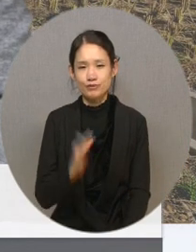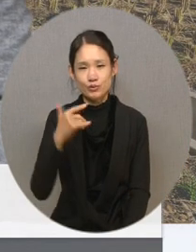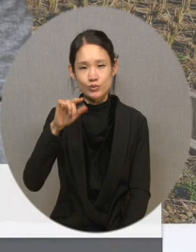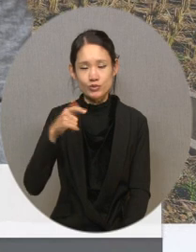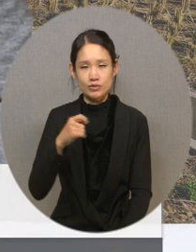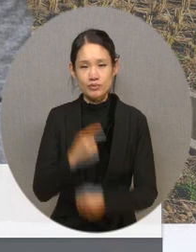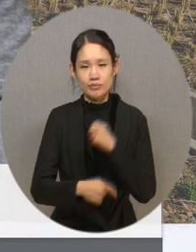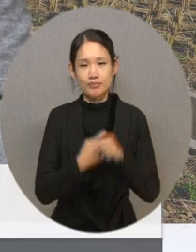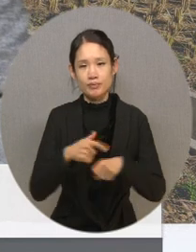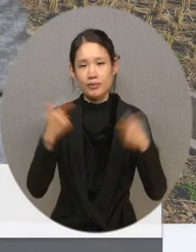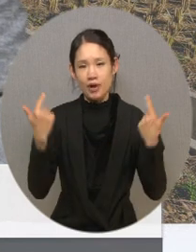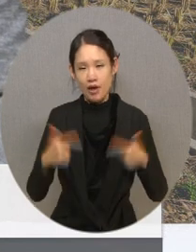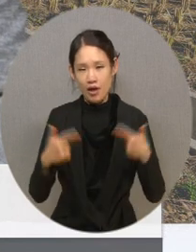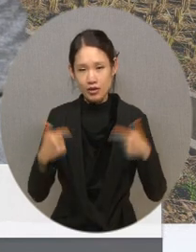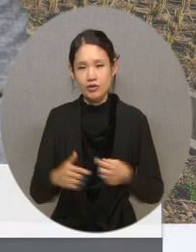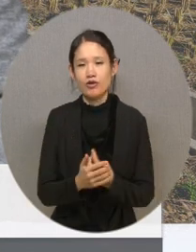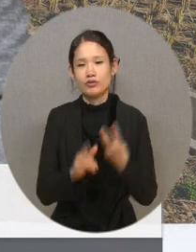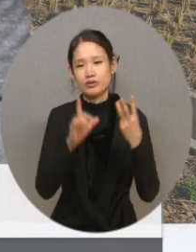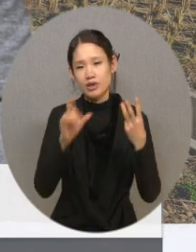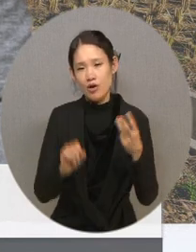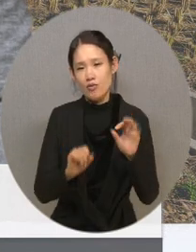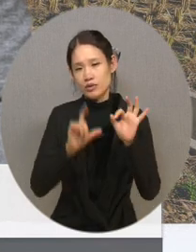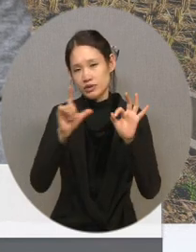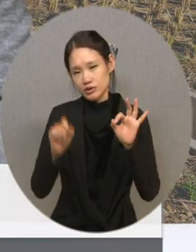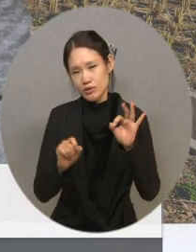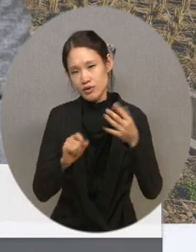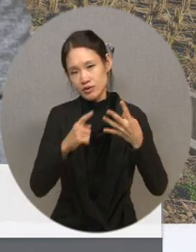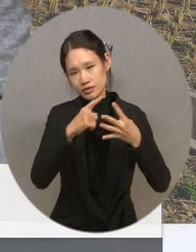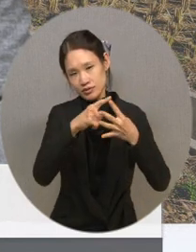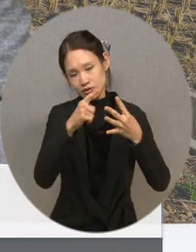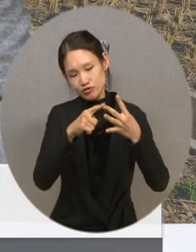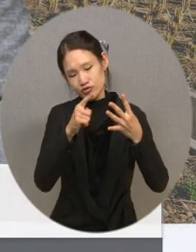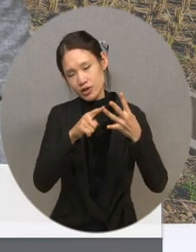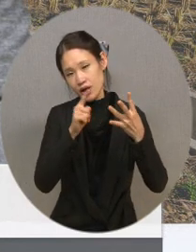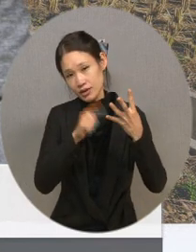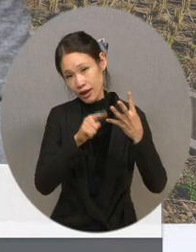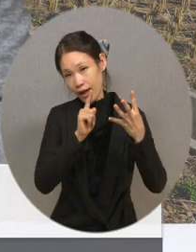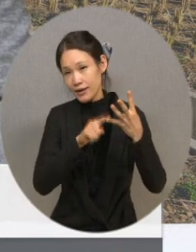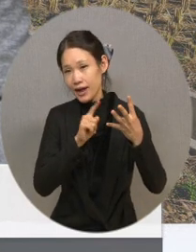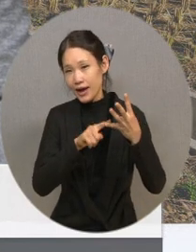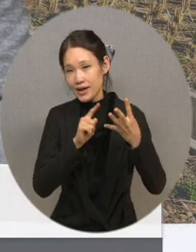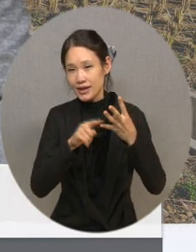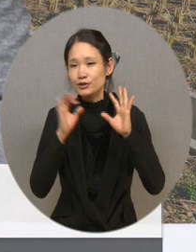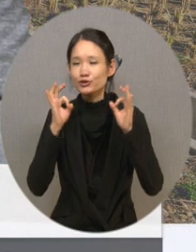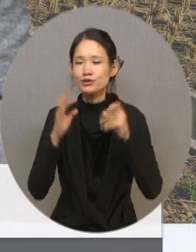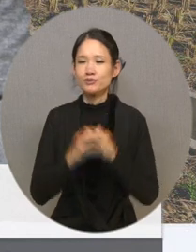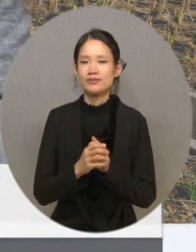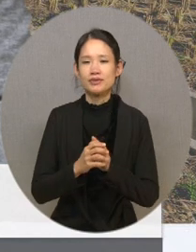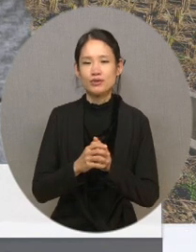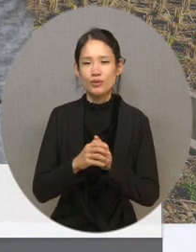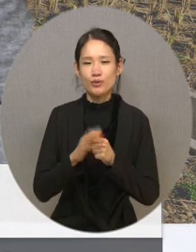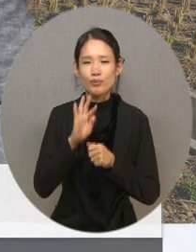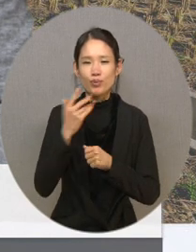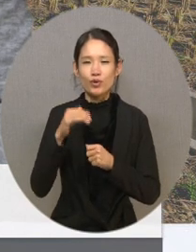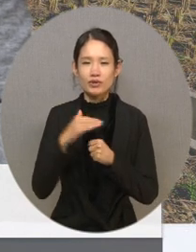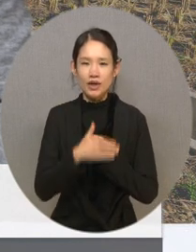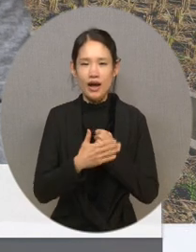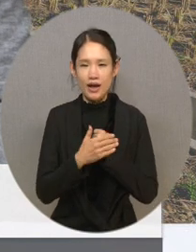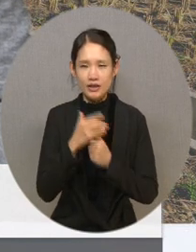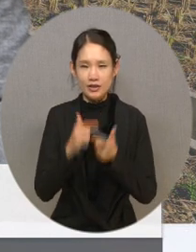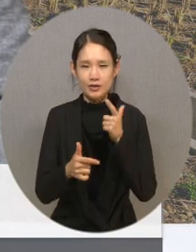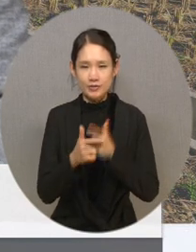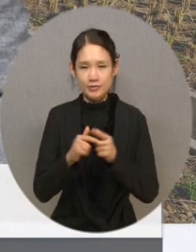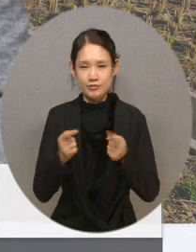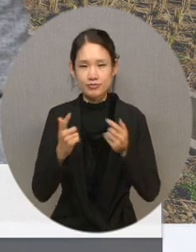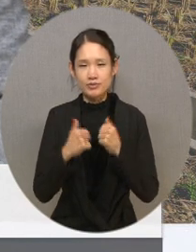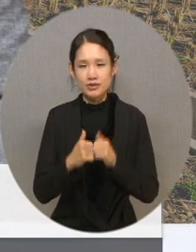보성군은 매년 3월, 10월 넷째 주 금요일을 보성 나무 사랑의 날로 지정해 주민 참여형